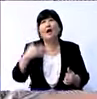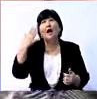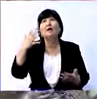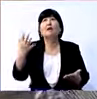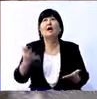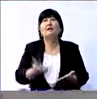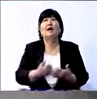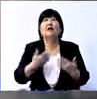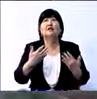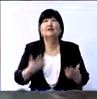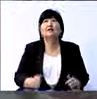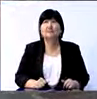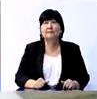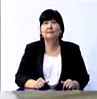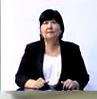жеттім.